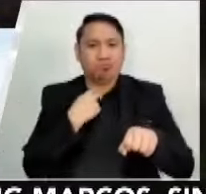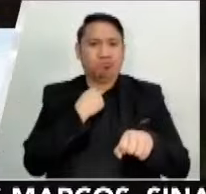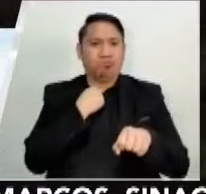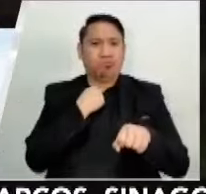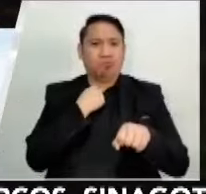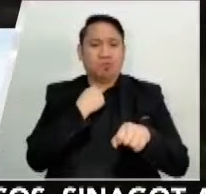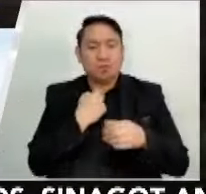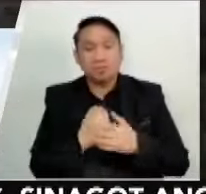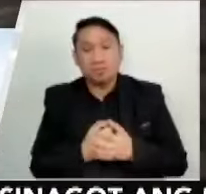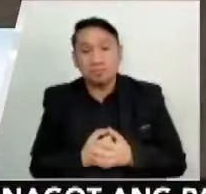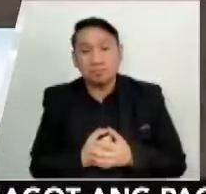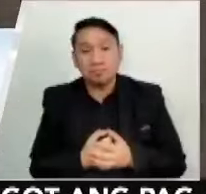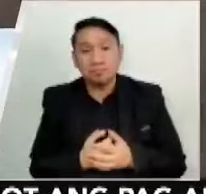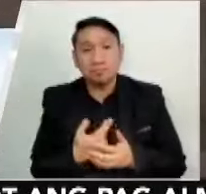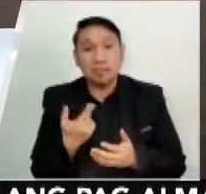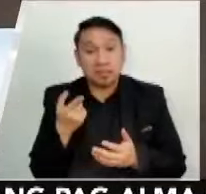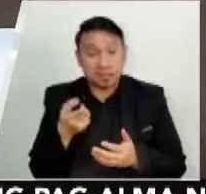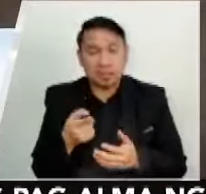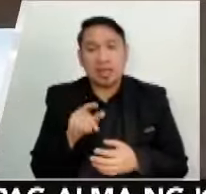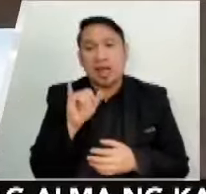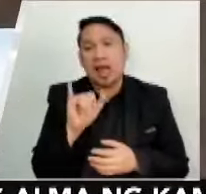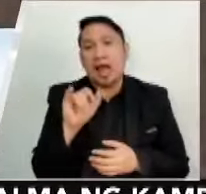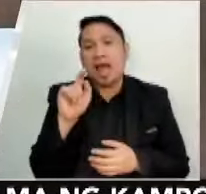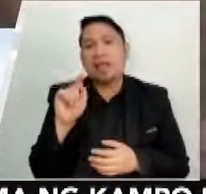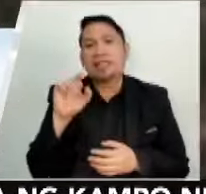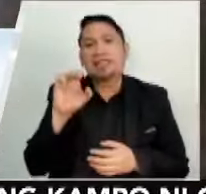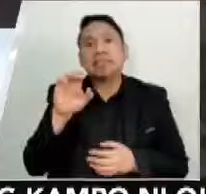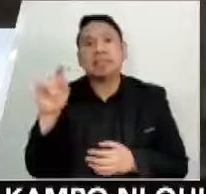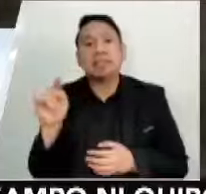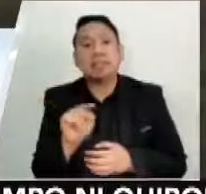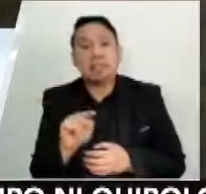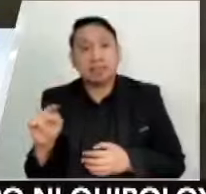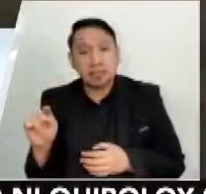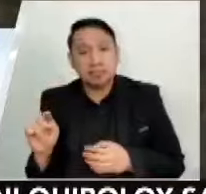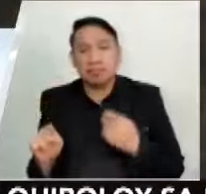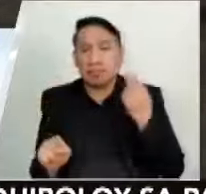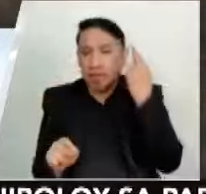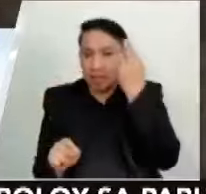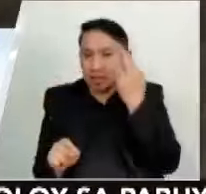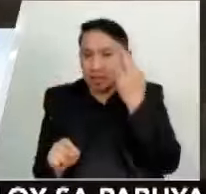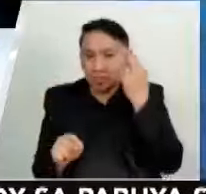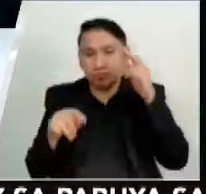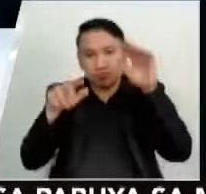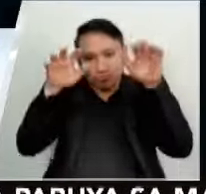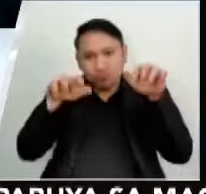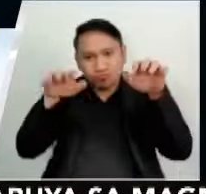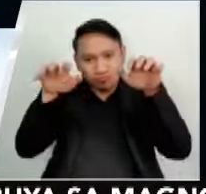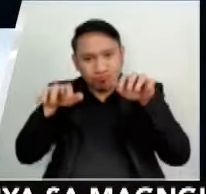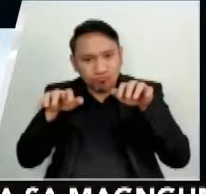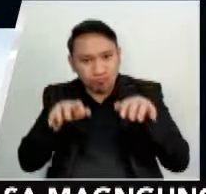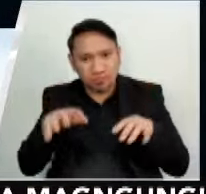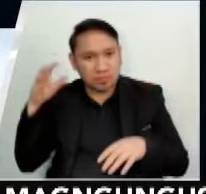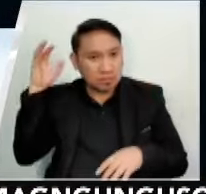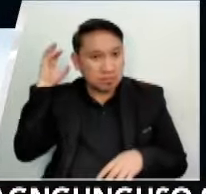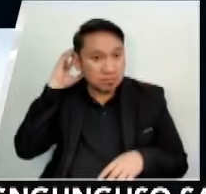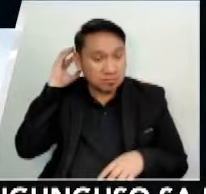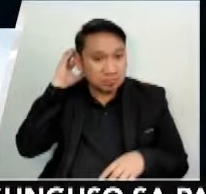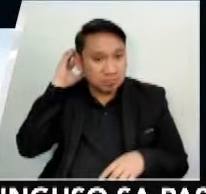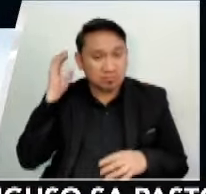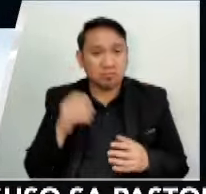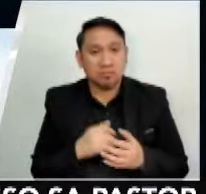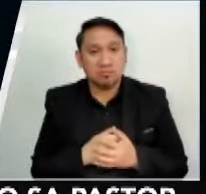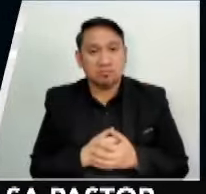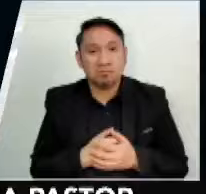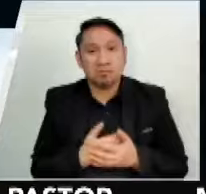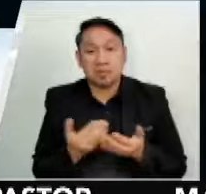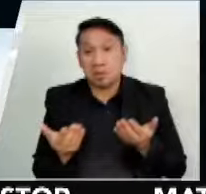PAGASA, Intertropical Convergence Zone at Thunderstorms ang nagdulot ng masamang panahon sa Mindanao. Naurong naman ang posibilidad ng